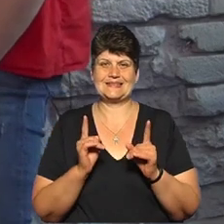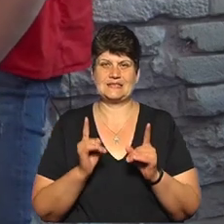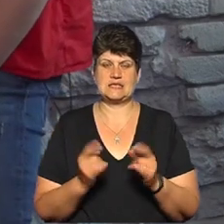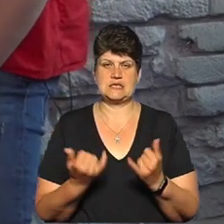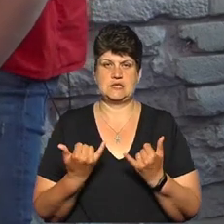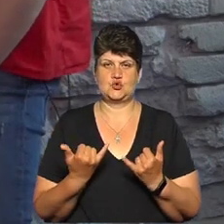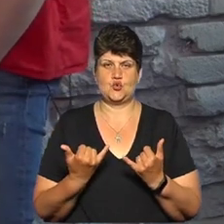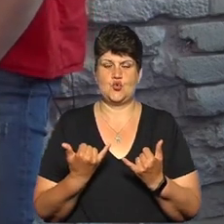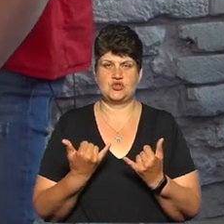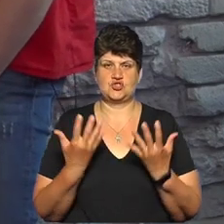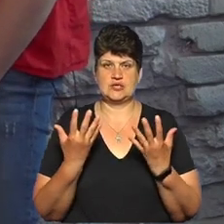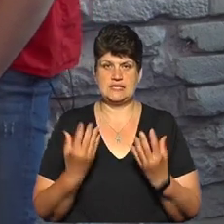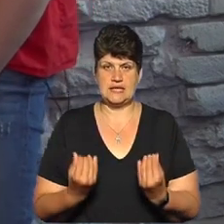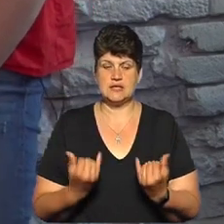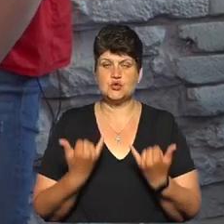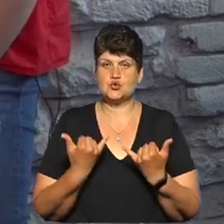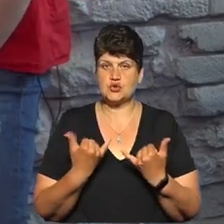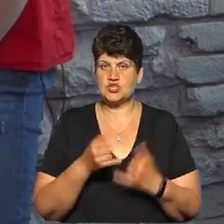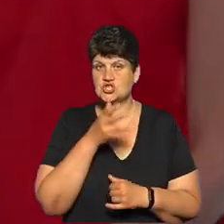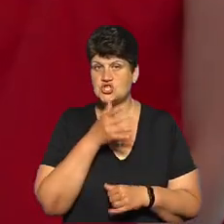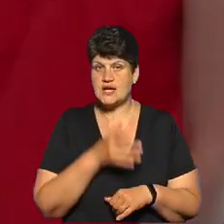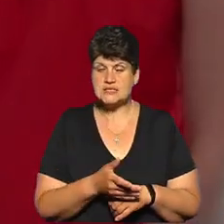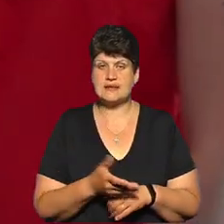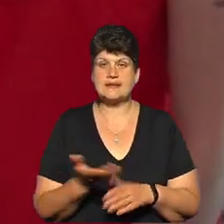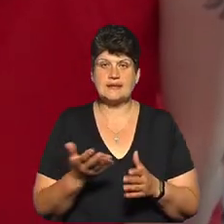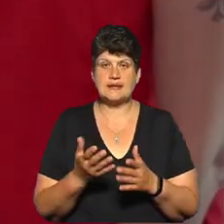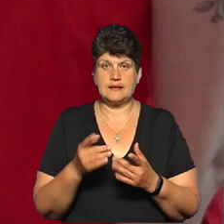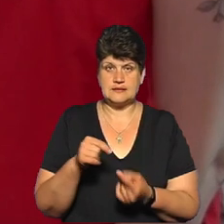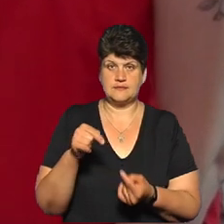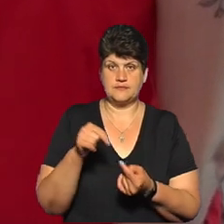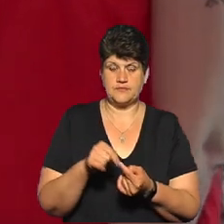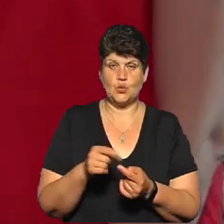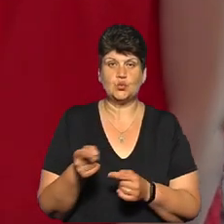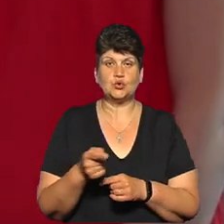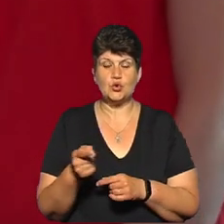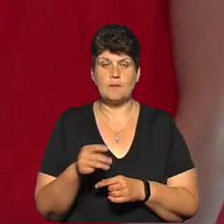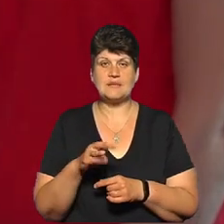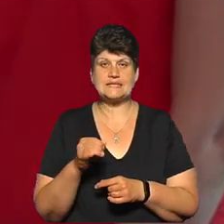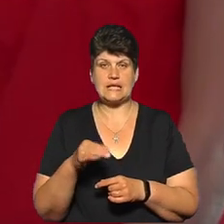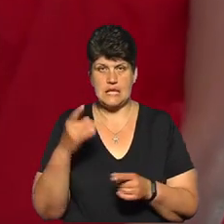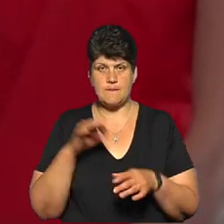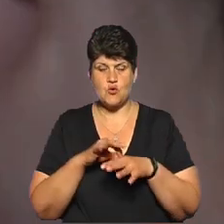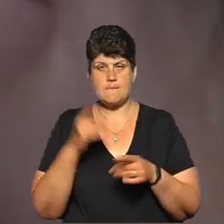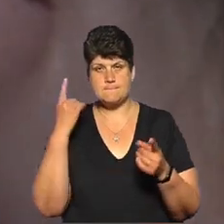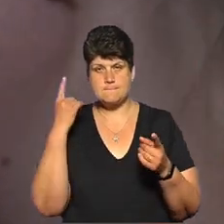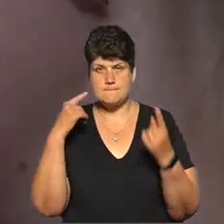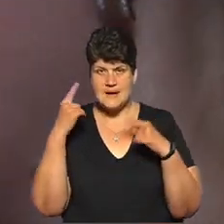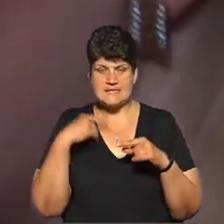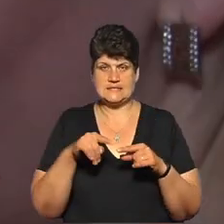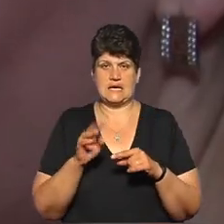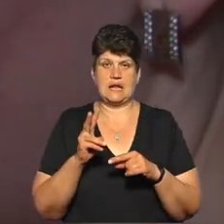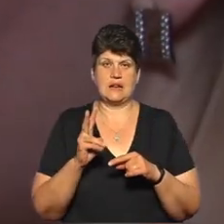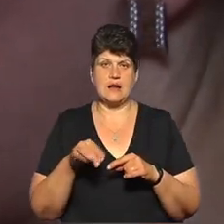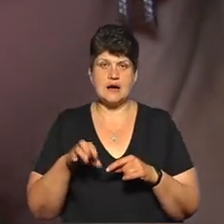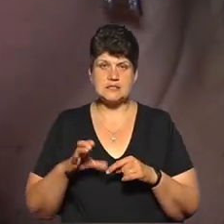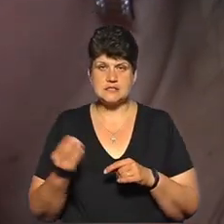день, сьогоднішній час, який збігає. У Тернополі мисткиня проводить майстер-класи з розпису мандали. Каже, це